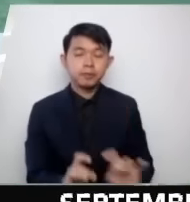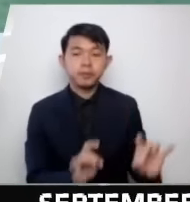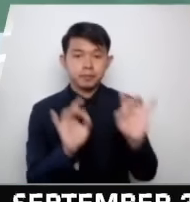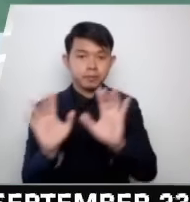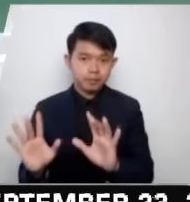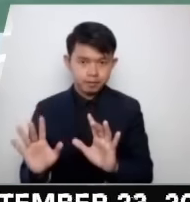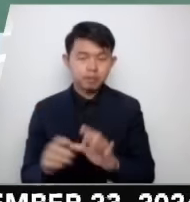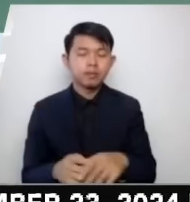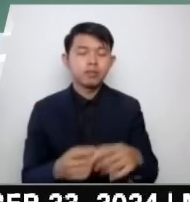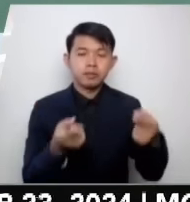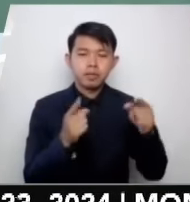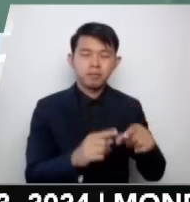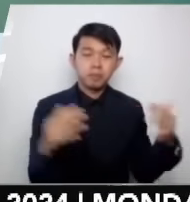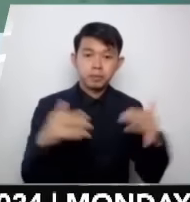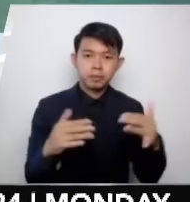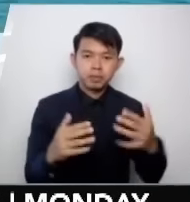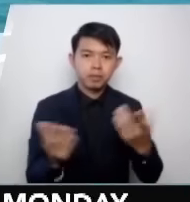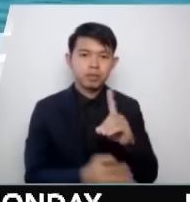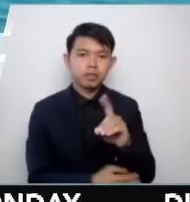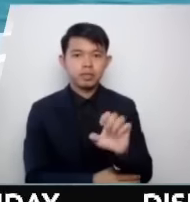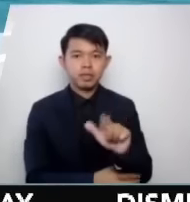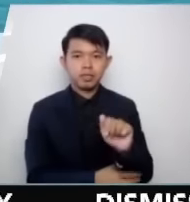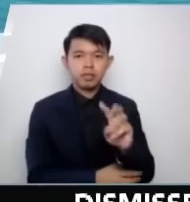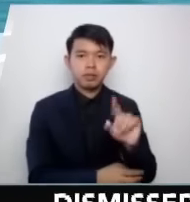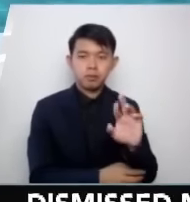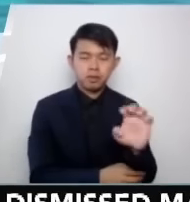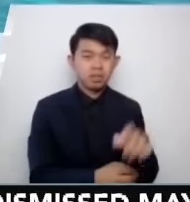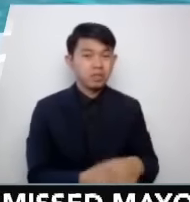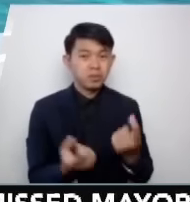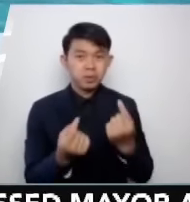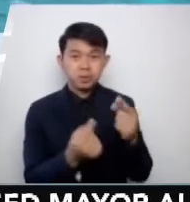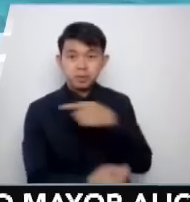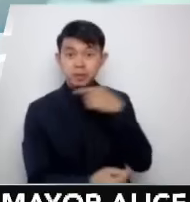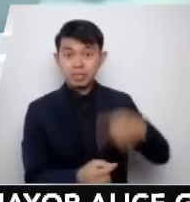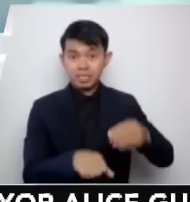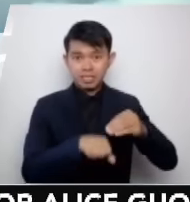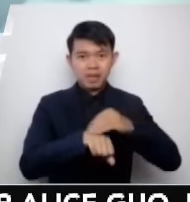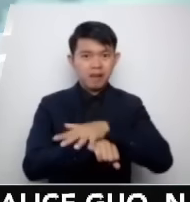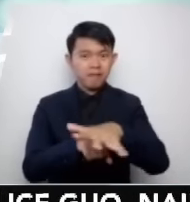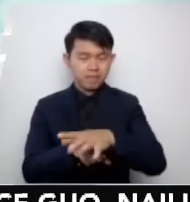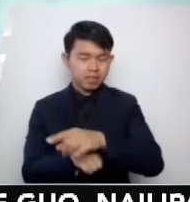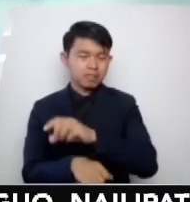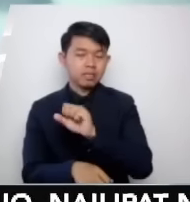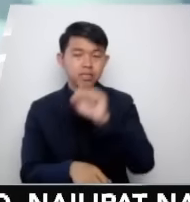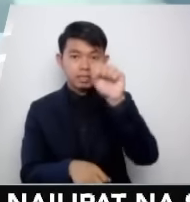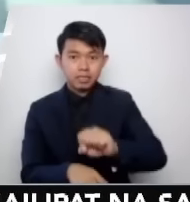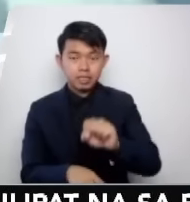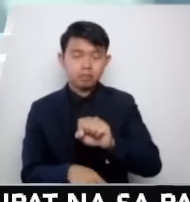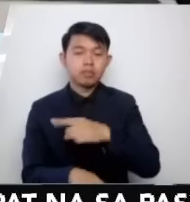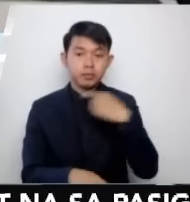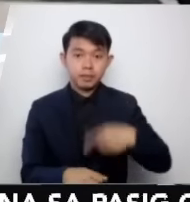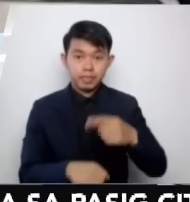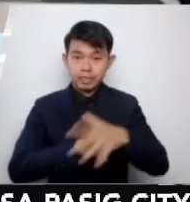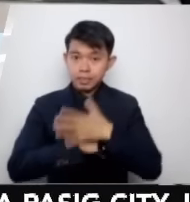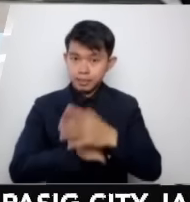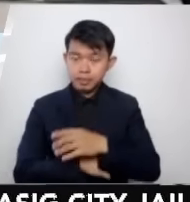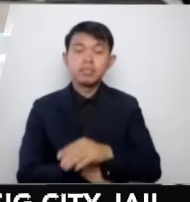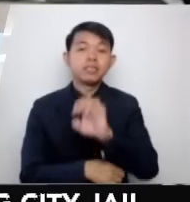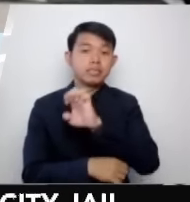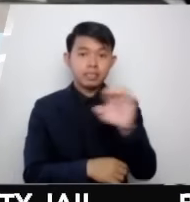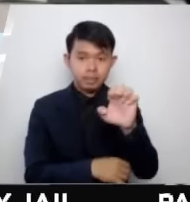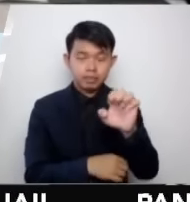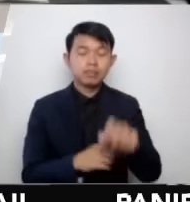anyay agresibong aksyon ng China ay nakaapekto sa South China Sea, East China Sea, South China, South Asia